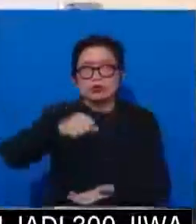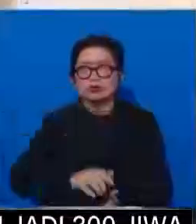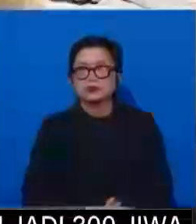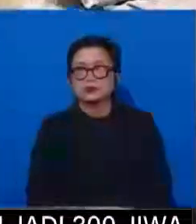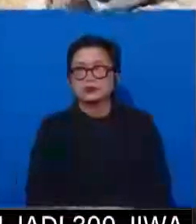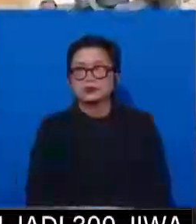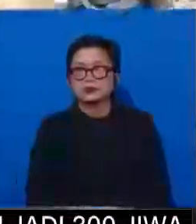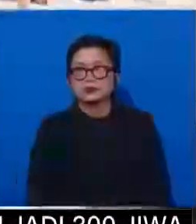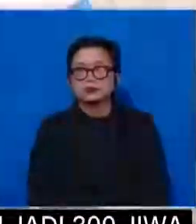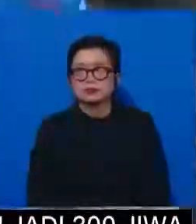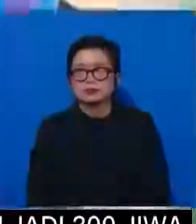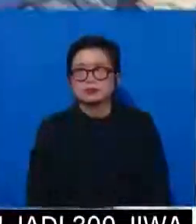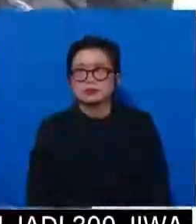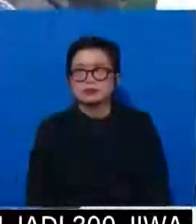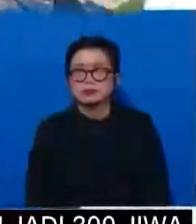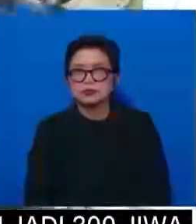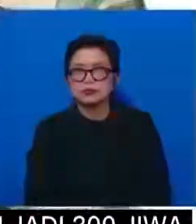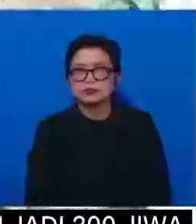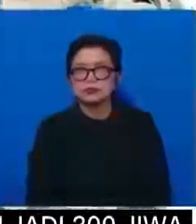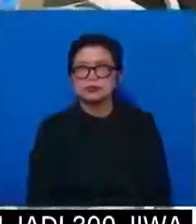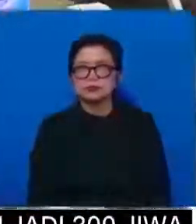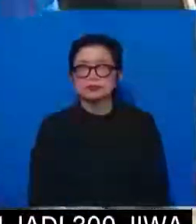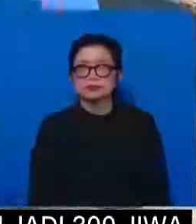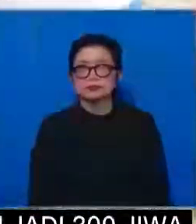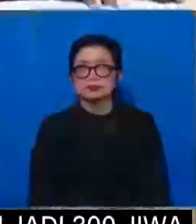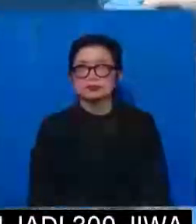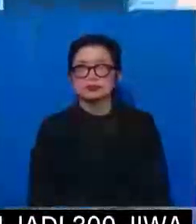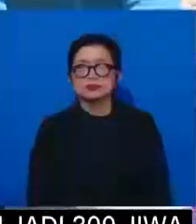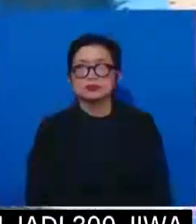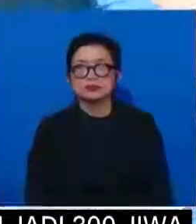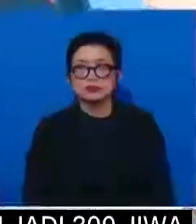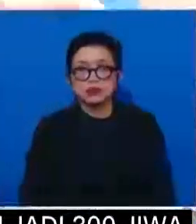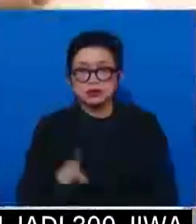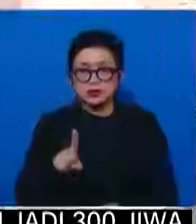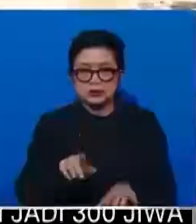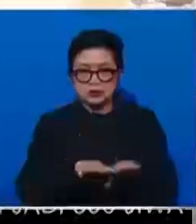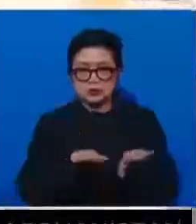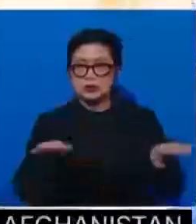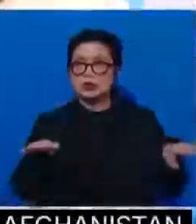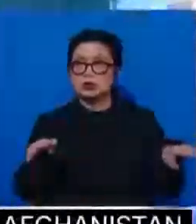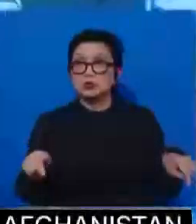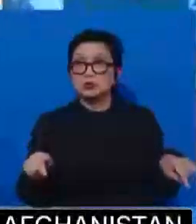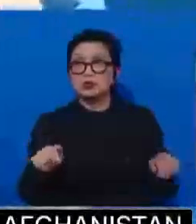Satu tambak? Satu meja. Oh, ini kalau satu meja biasanya jadi